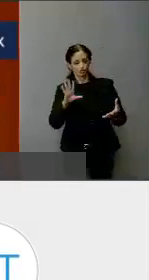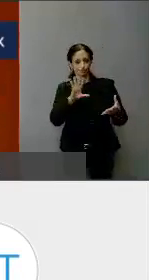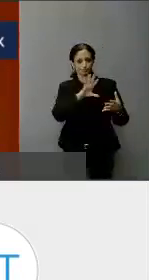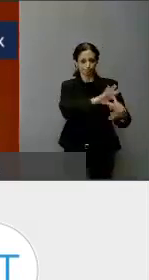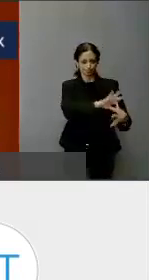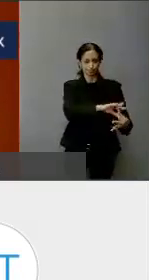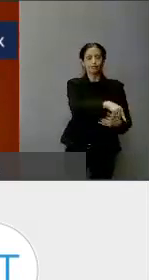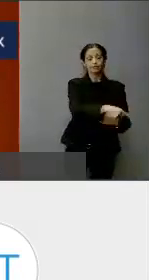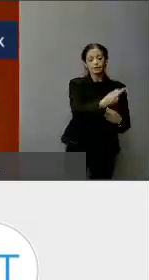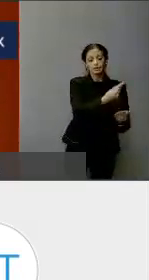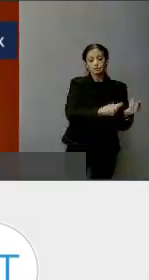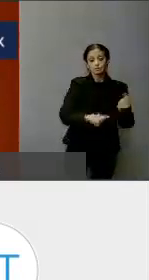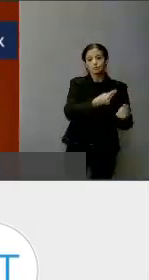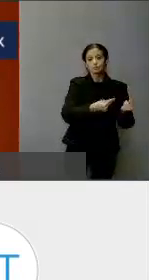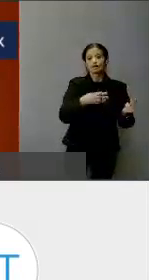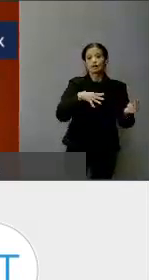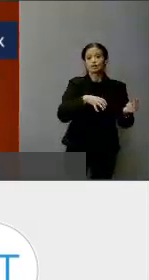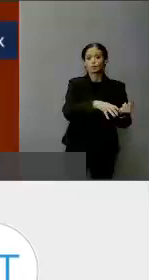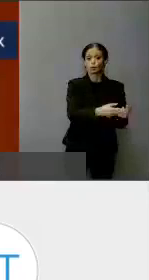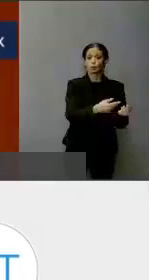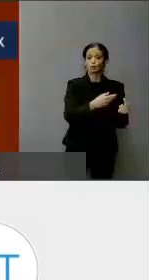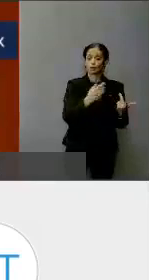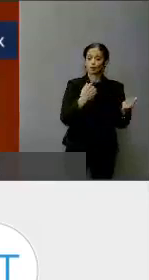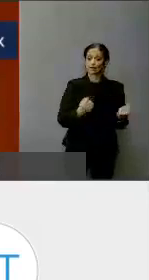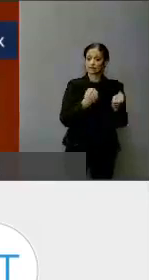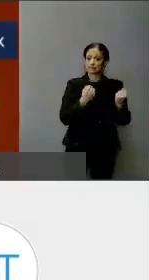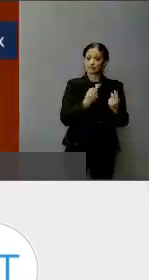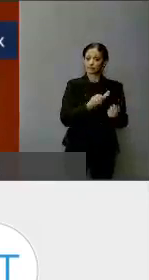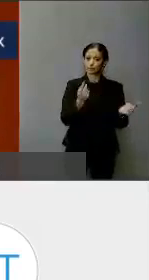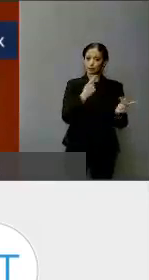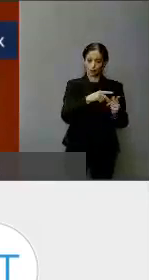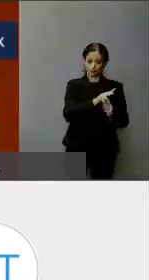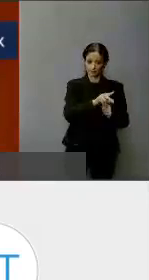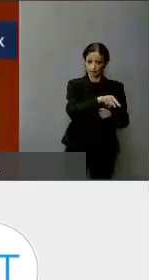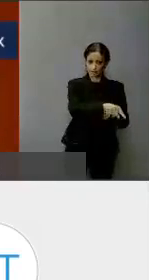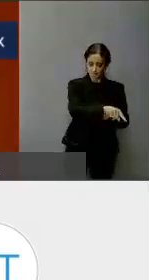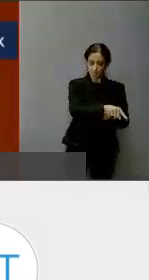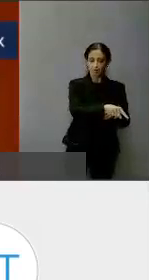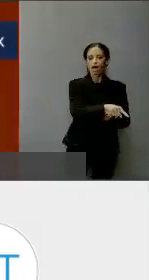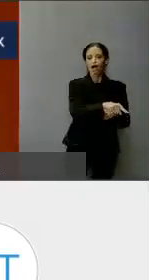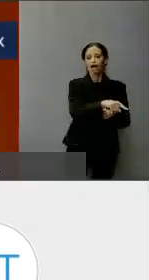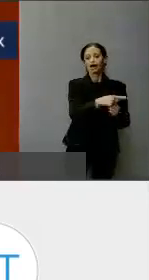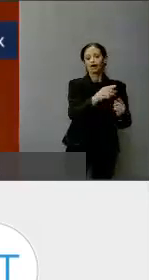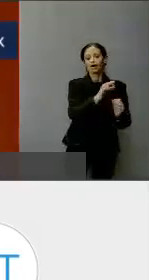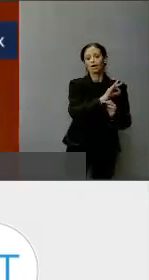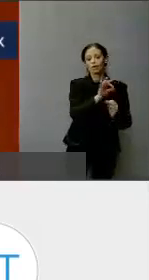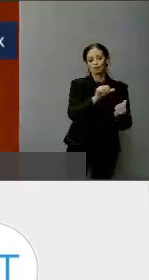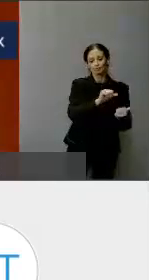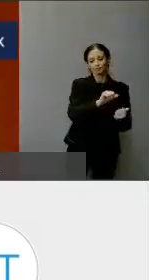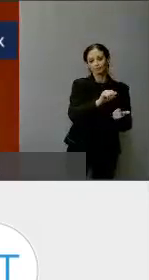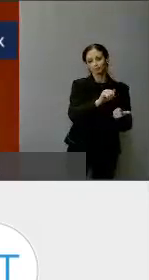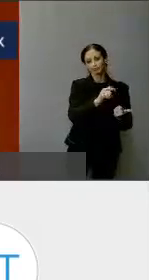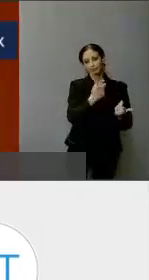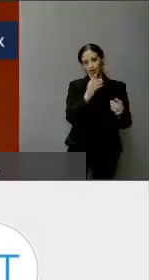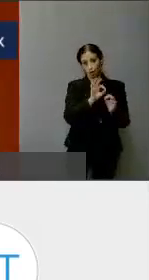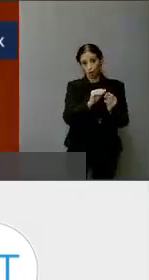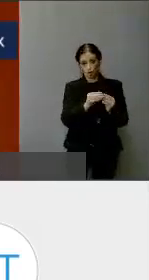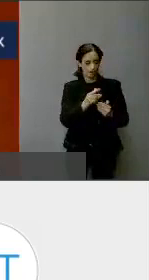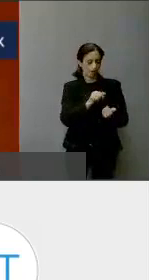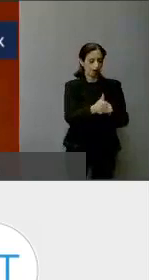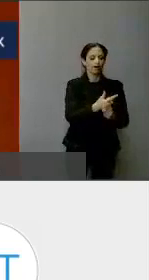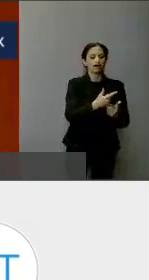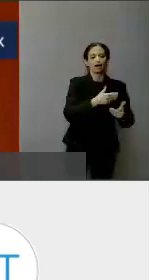piano di recupero di iniziativa pubblica prevedi ma in alternativa una nuova edificazione residenziale in quanto la stessa